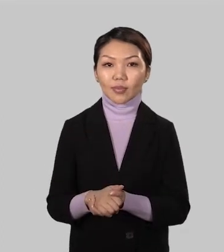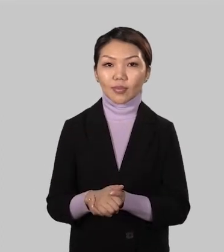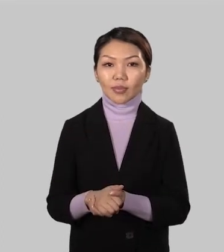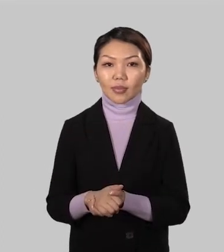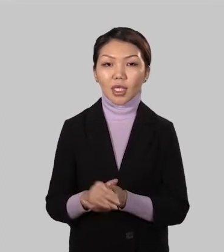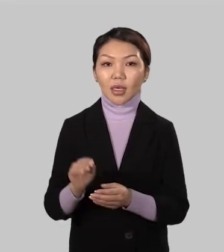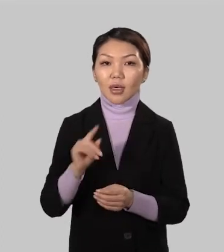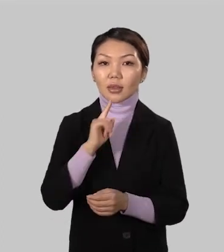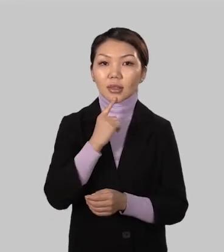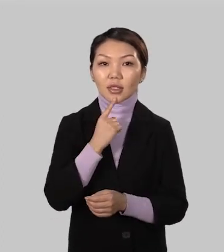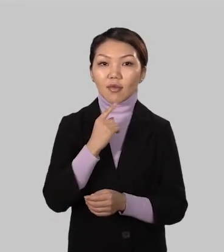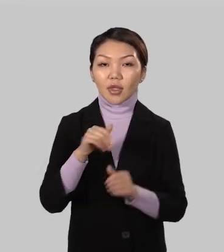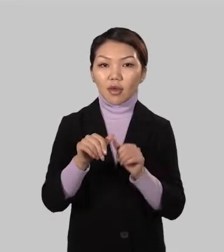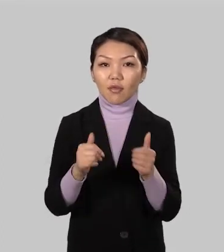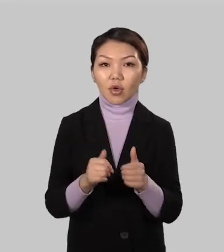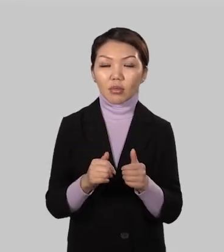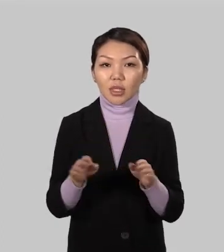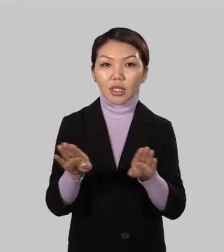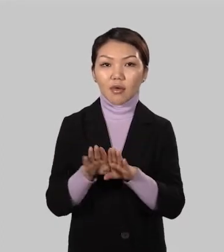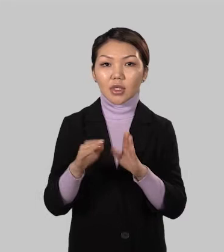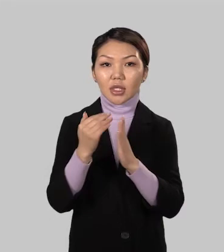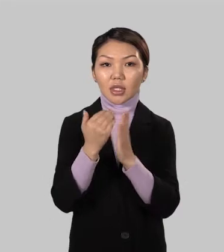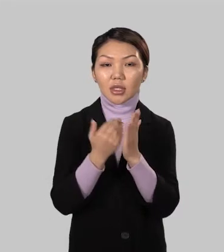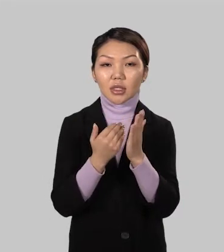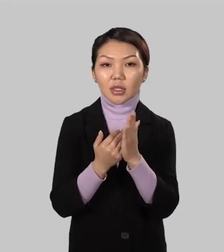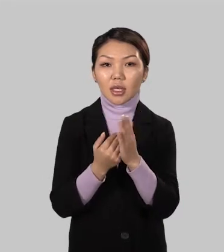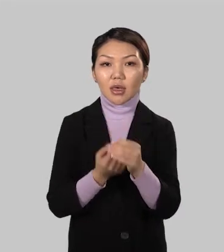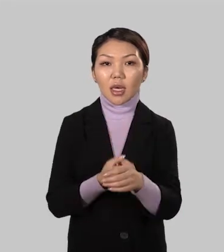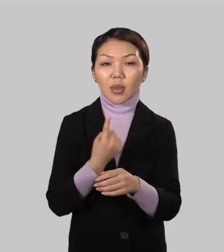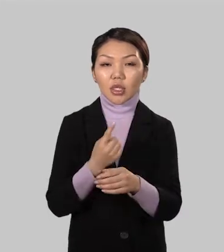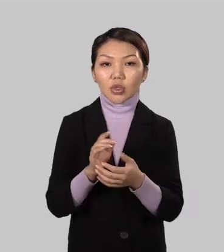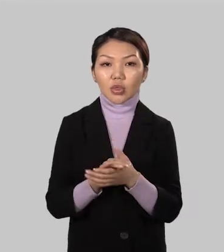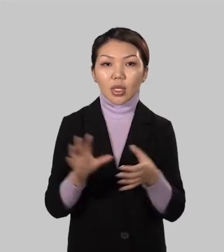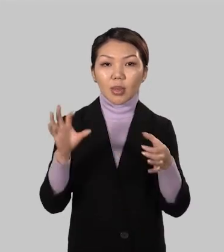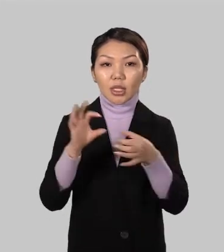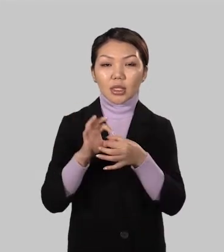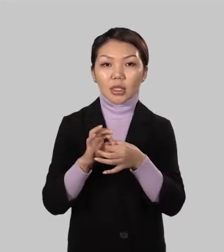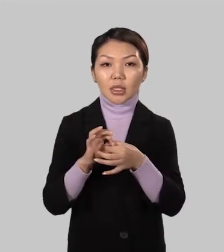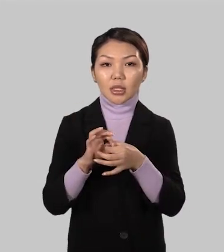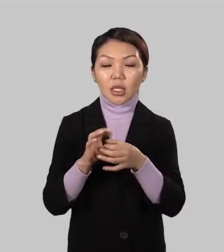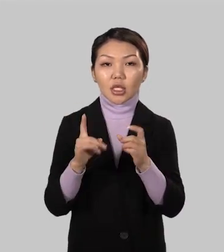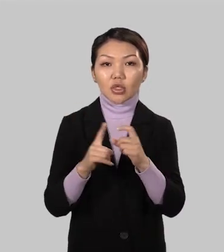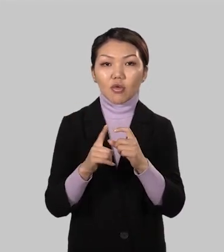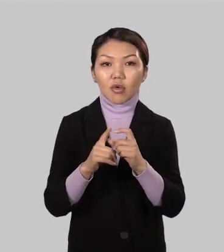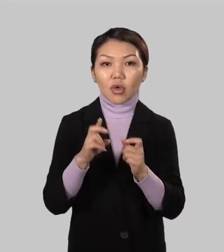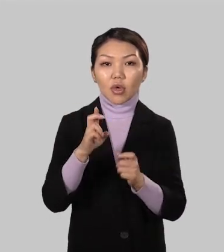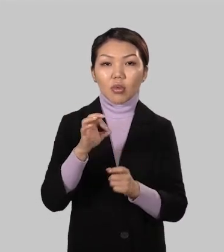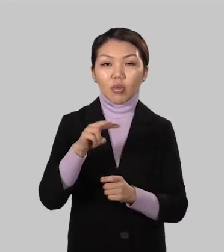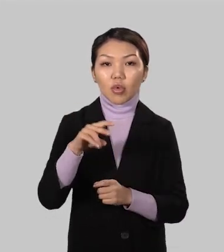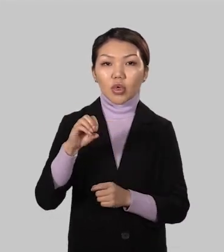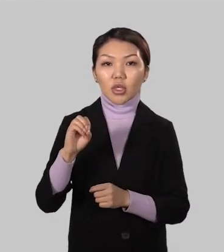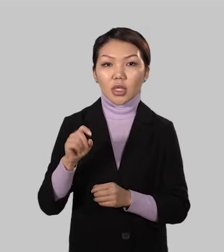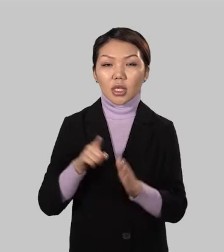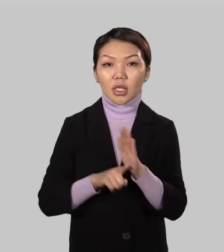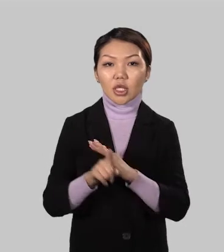составная форма сравнительной степени образуется путем присоединения слова более к